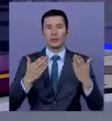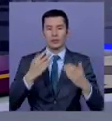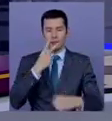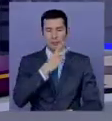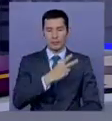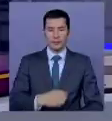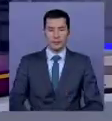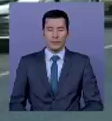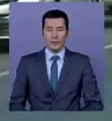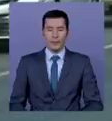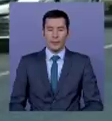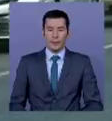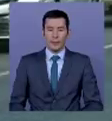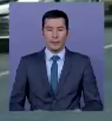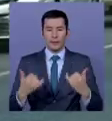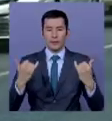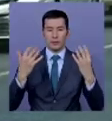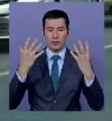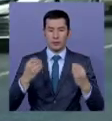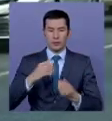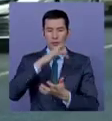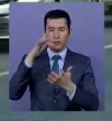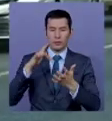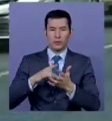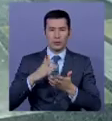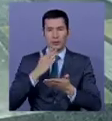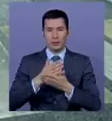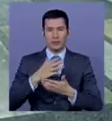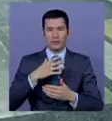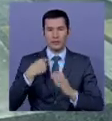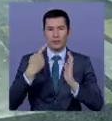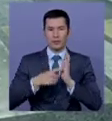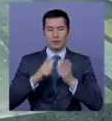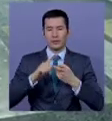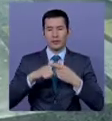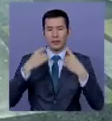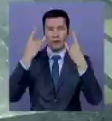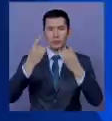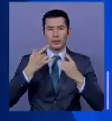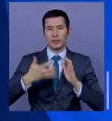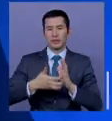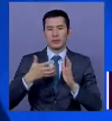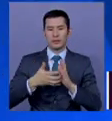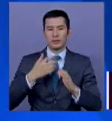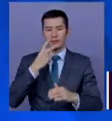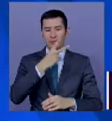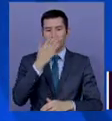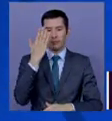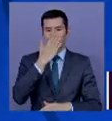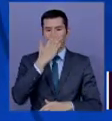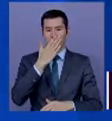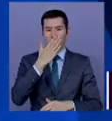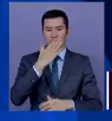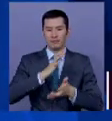бейнематериалда. Бүгінгі күні қалада өткір тұрған мәселелердің бірі қоғамдық көліктердің жетіспеушілігі. Мына кадрлардан